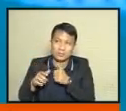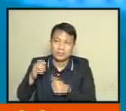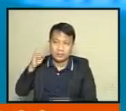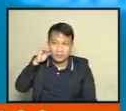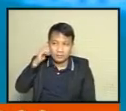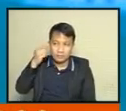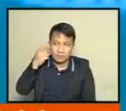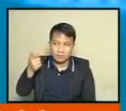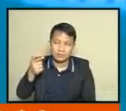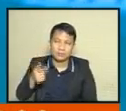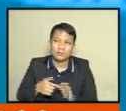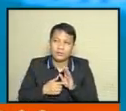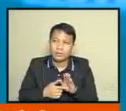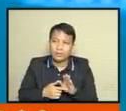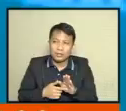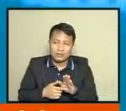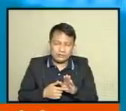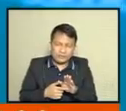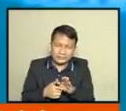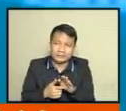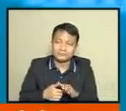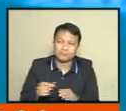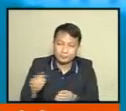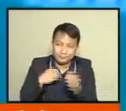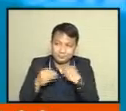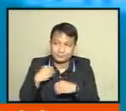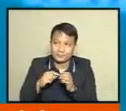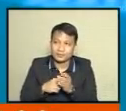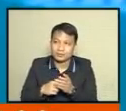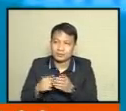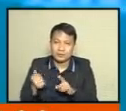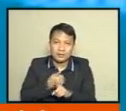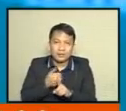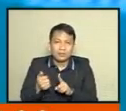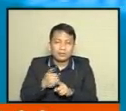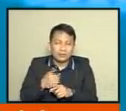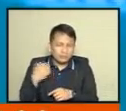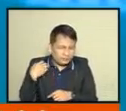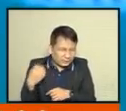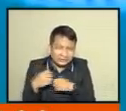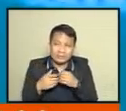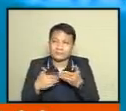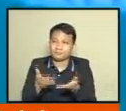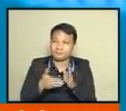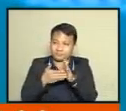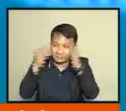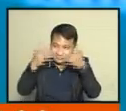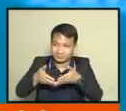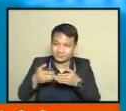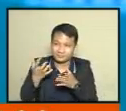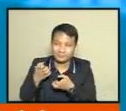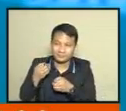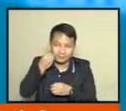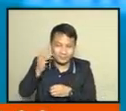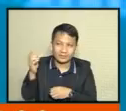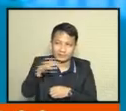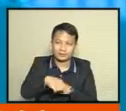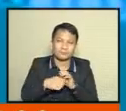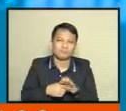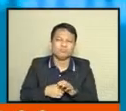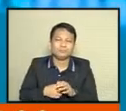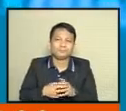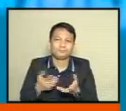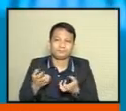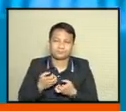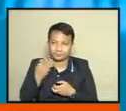Elma Gudines. Hindi raw siya pinapakain at minamaltrato pa ng kanyang amo. Kaya naman, hiling niya po na makauwi na dito sa